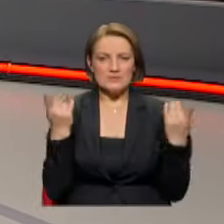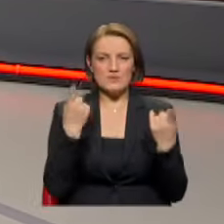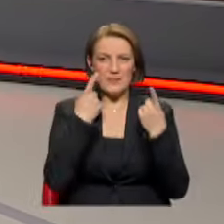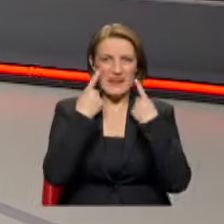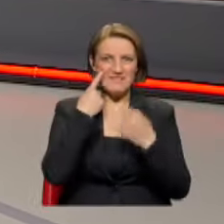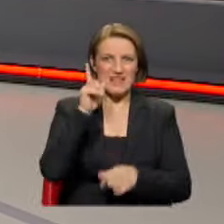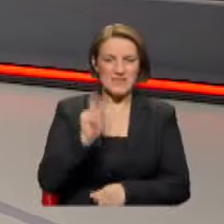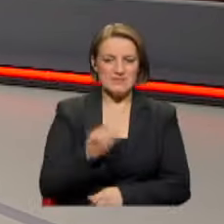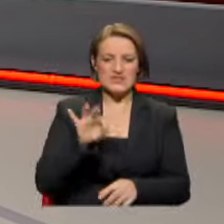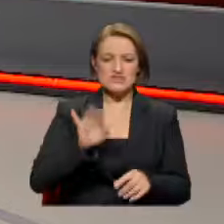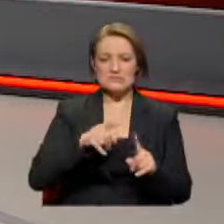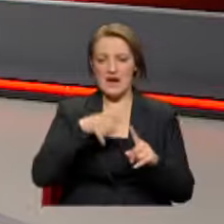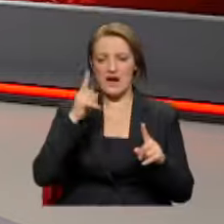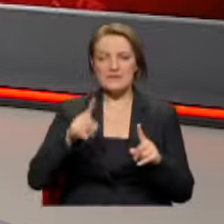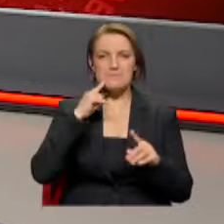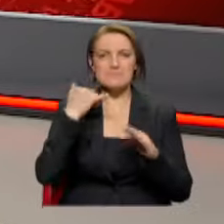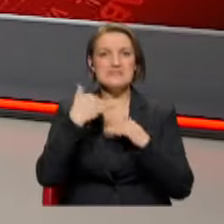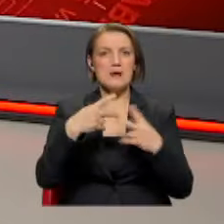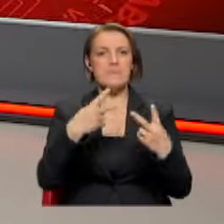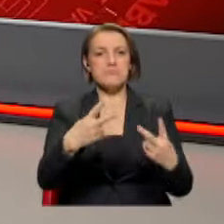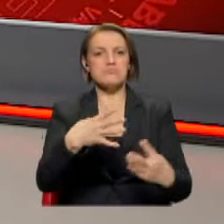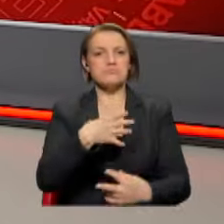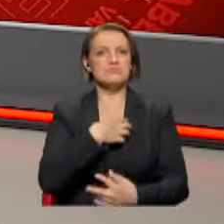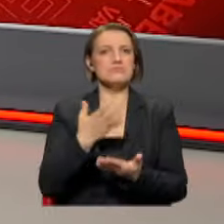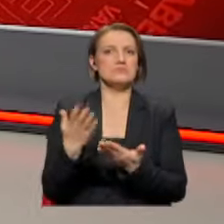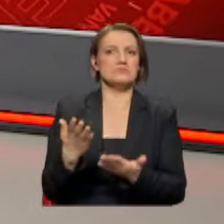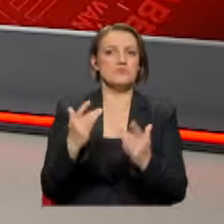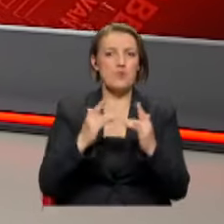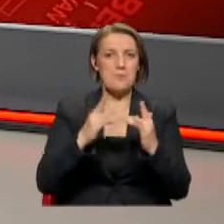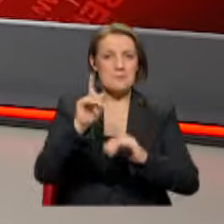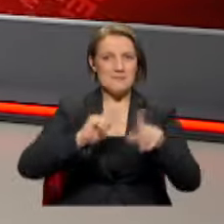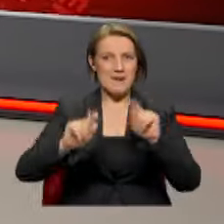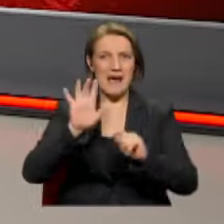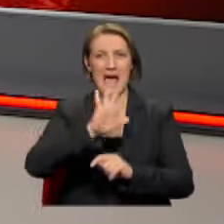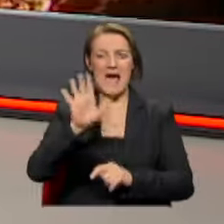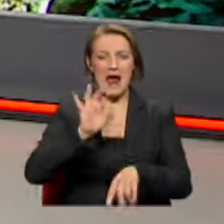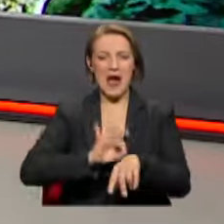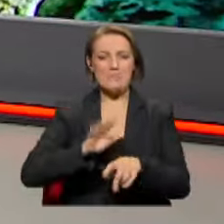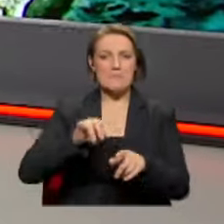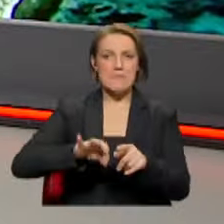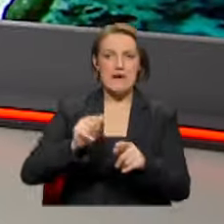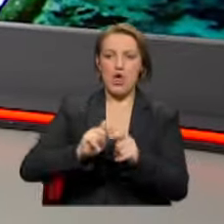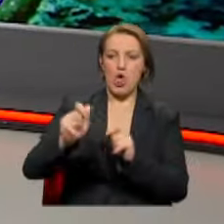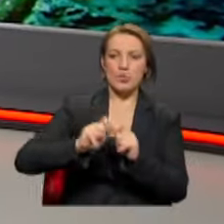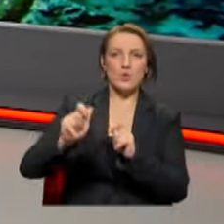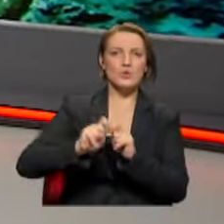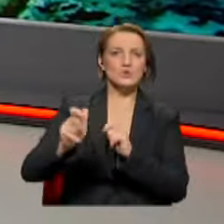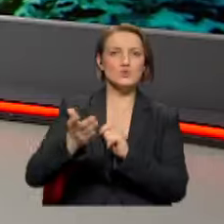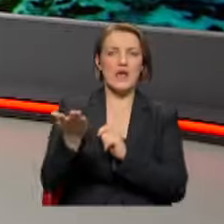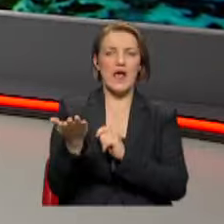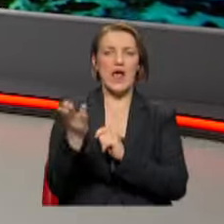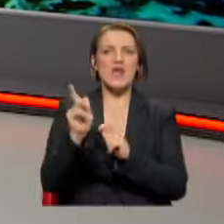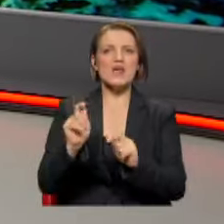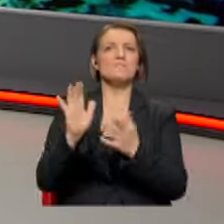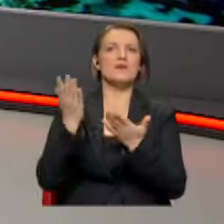devlet yapsa şimdiye kadar çoktan milletindir bu ya Ya biz hepimiz her an para ödüyoruz ya E